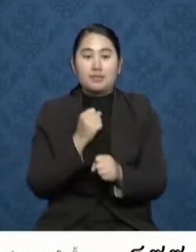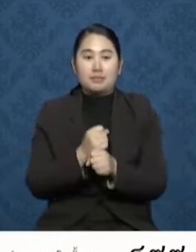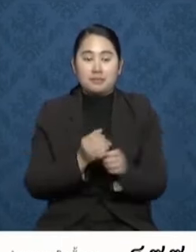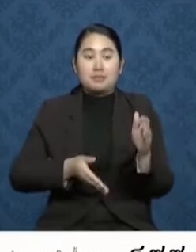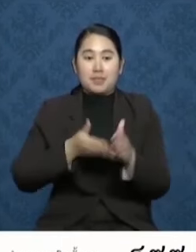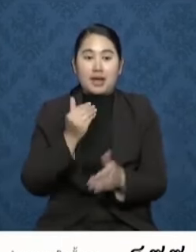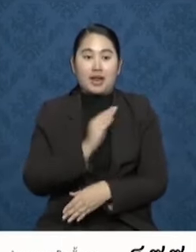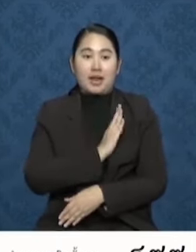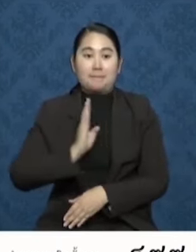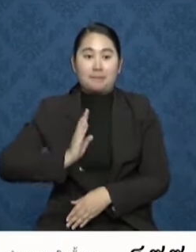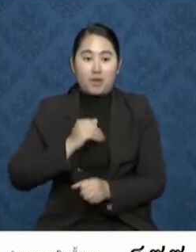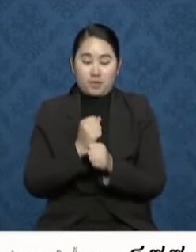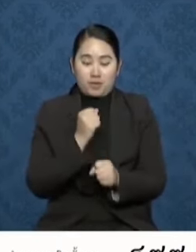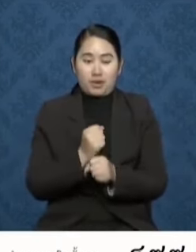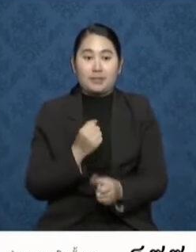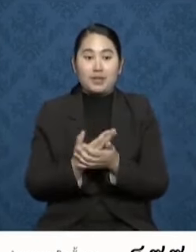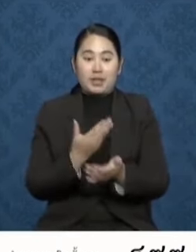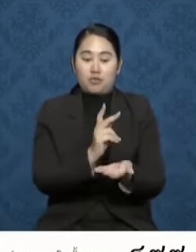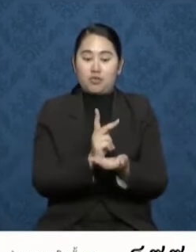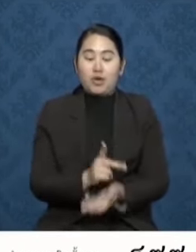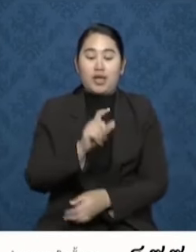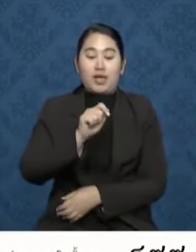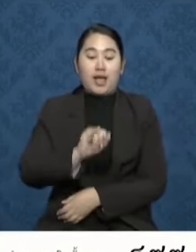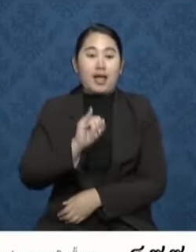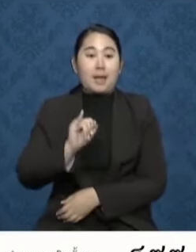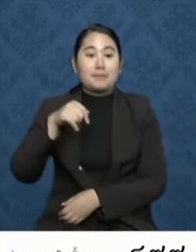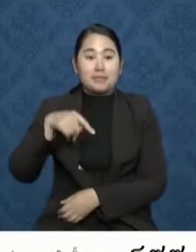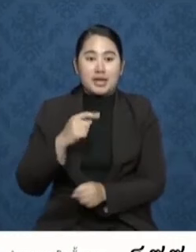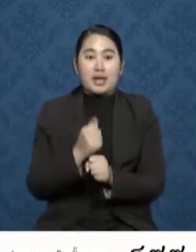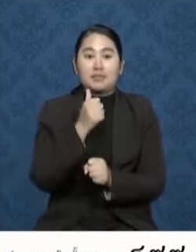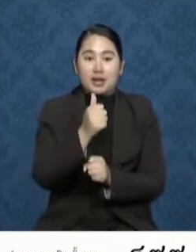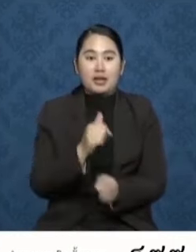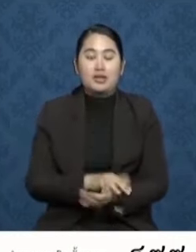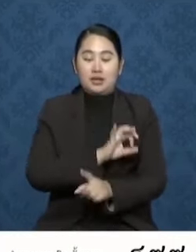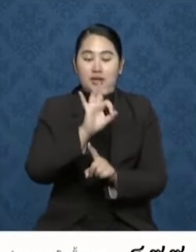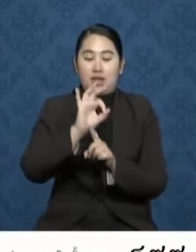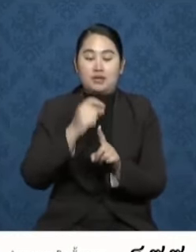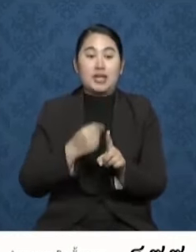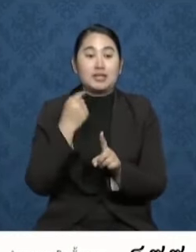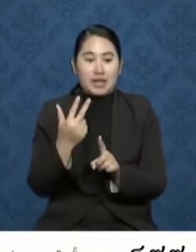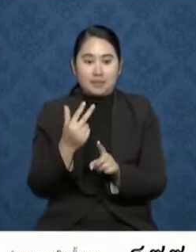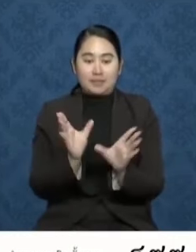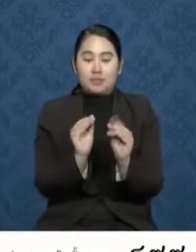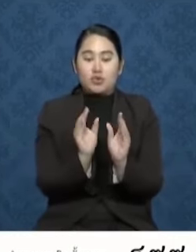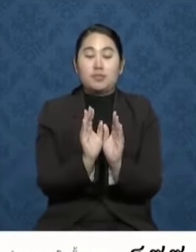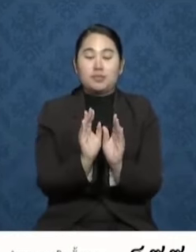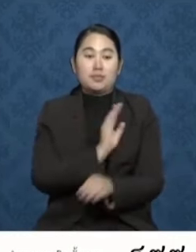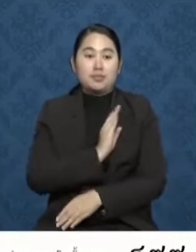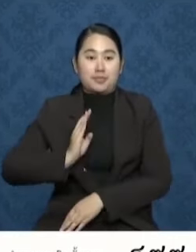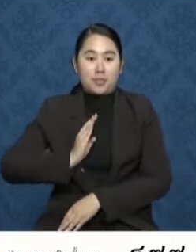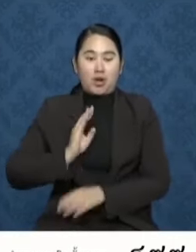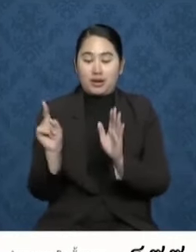ของบอร์ดพิจารณาให้เงินกู้ aiibได้ 9มีนาคในการประชุมบอร์ด eecครั้ง